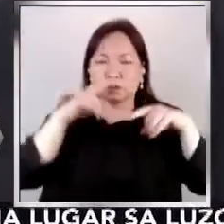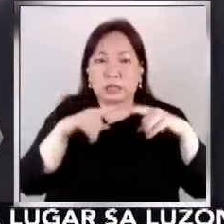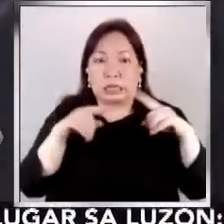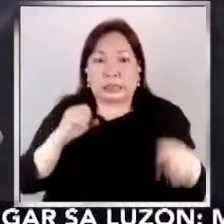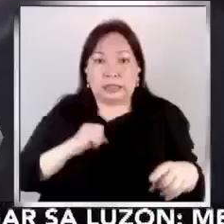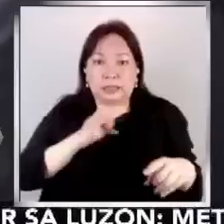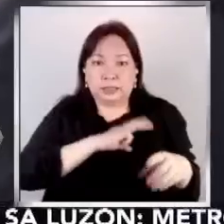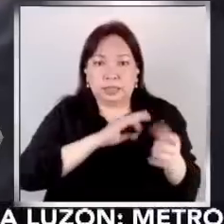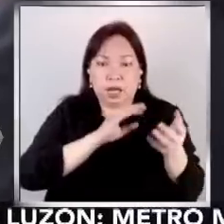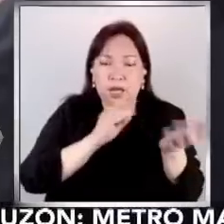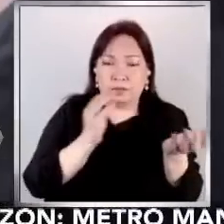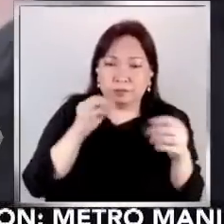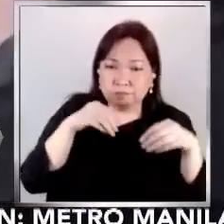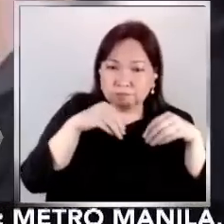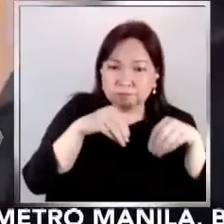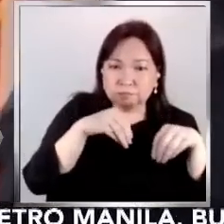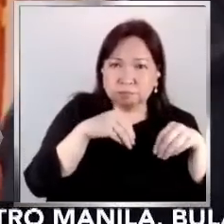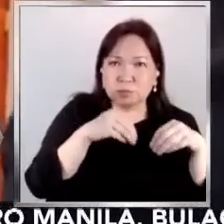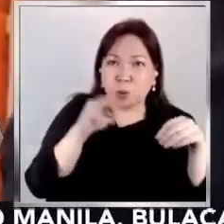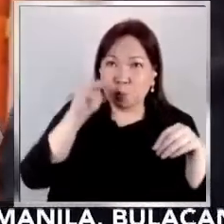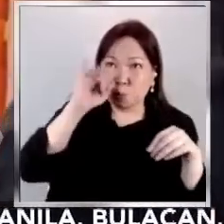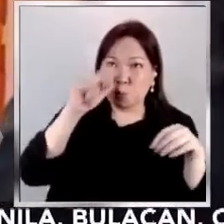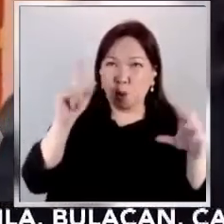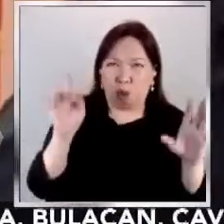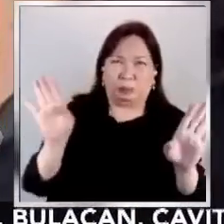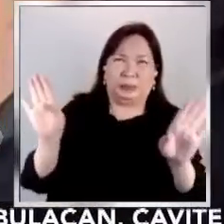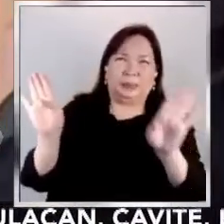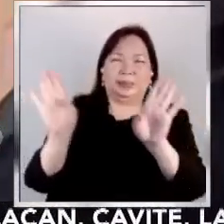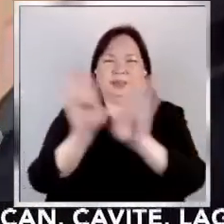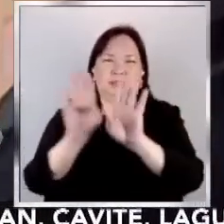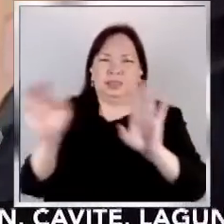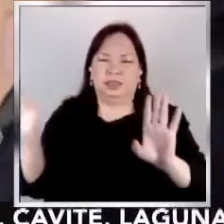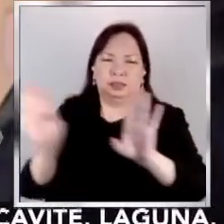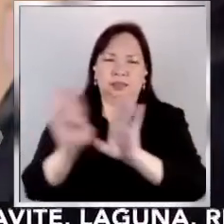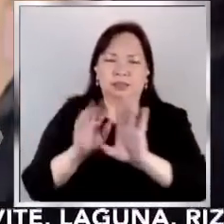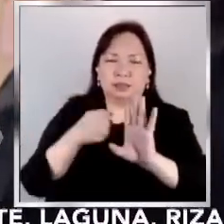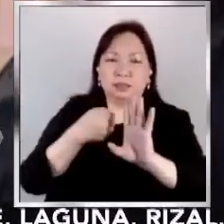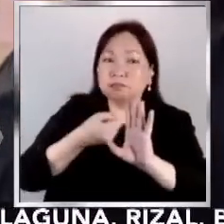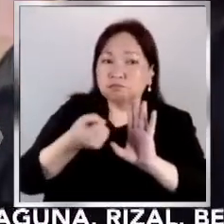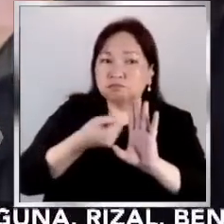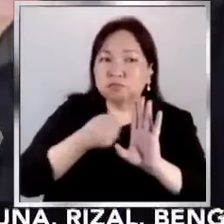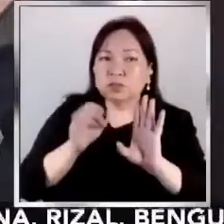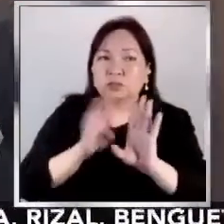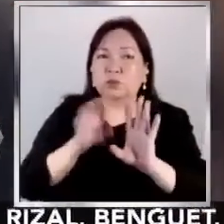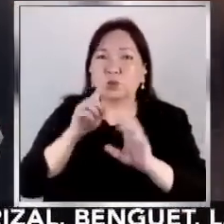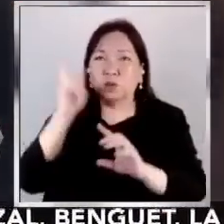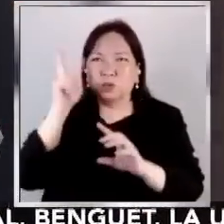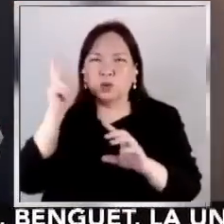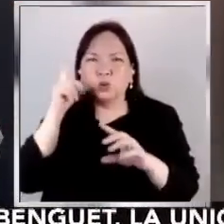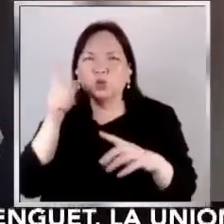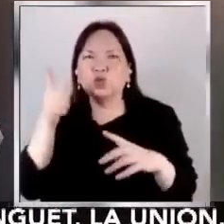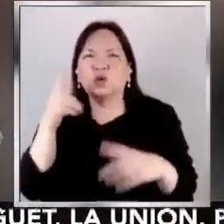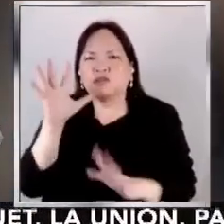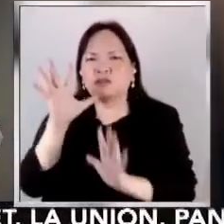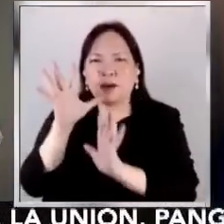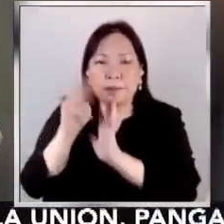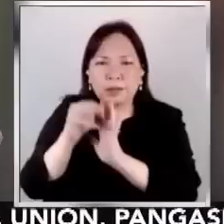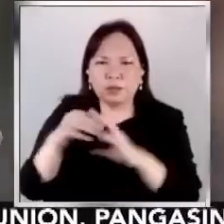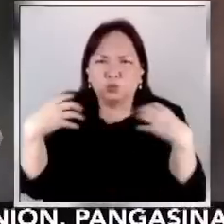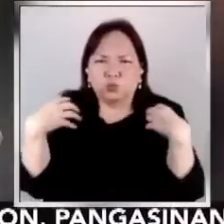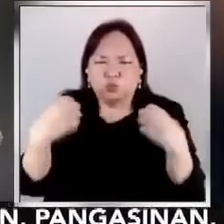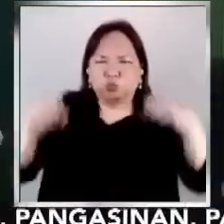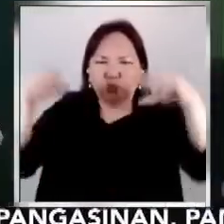mall para maisara ang pinto. Ayon sa kumuha ng video, tumagal ng 5 minuto ang malakas na ulan. Buti na lang daw hindi